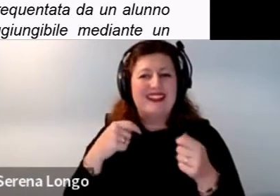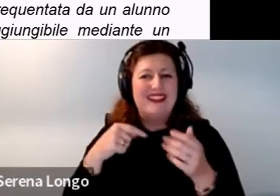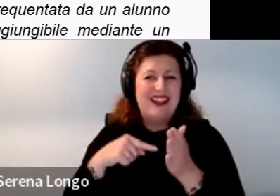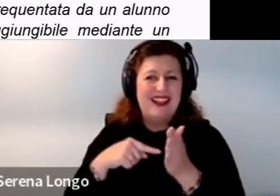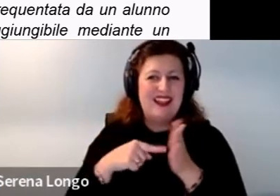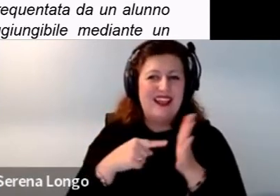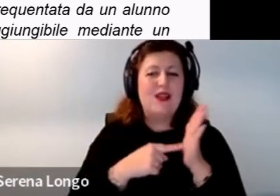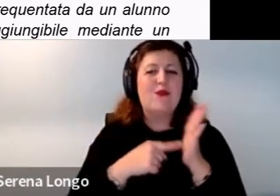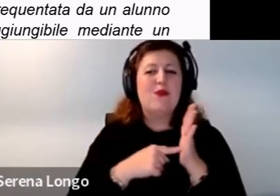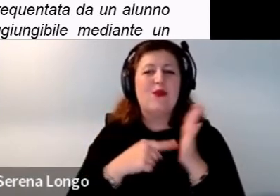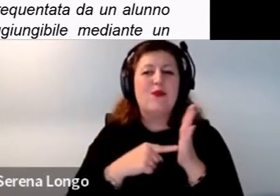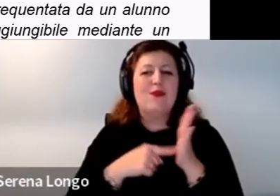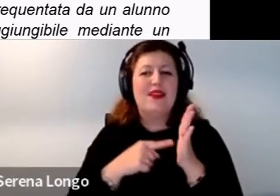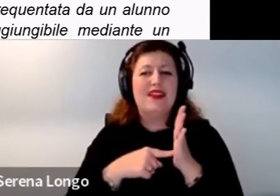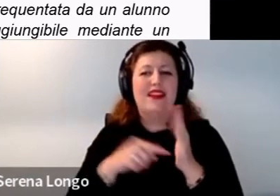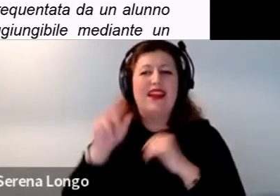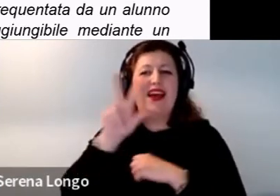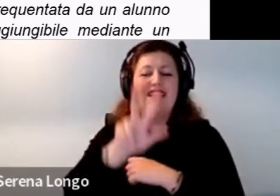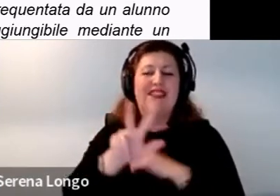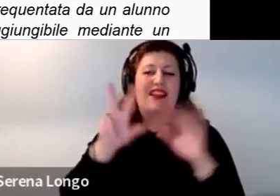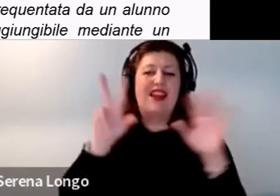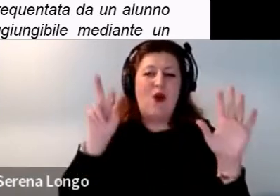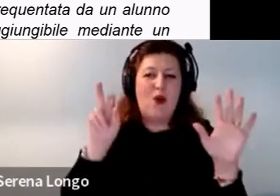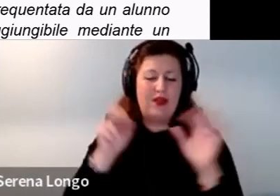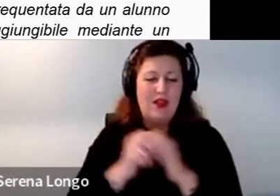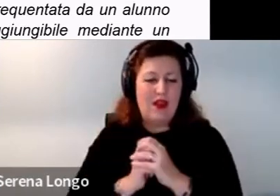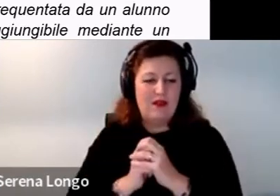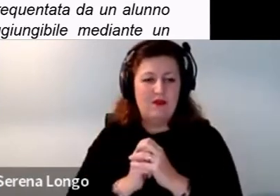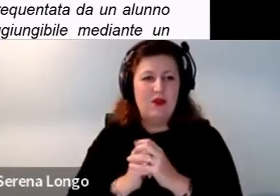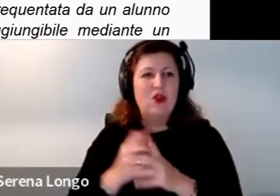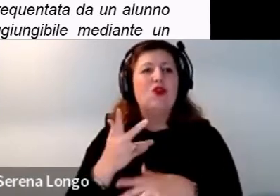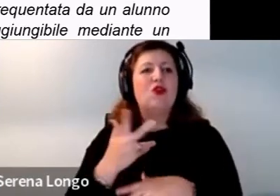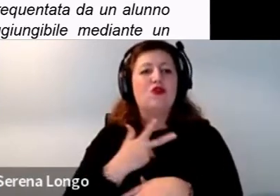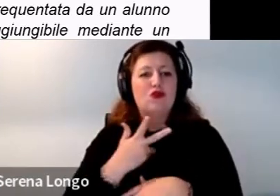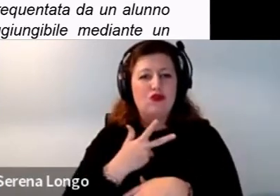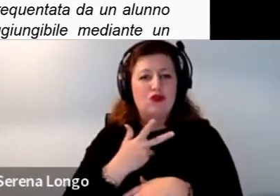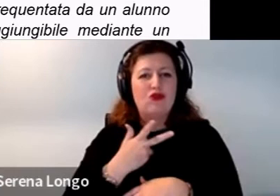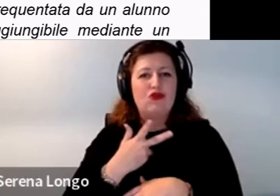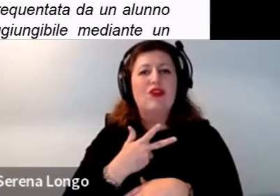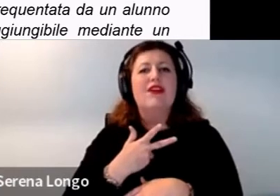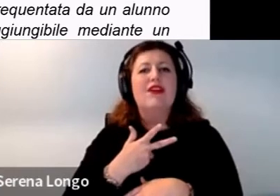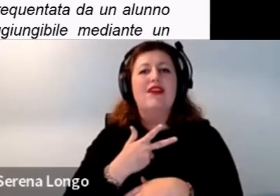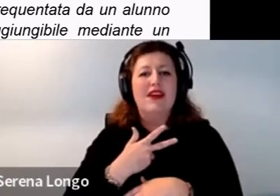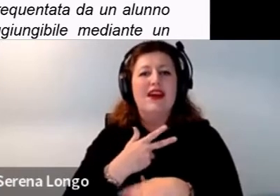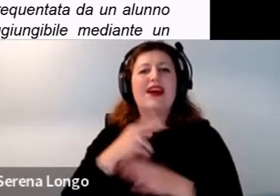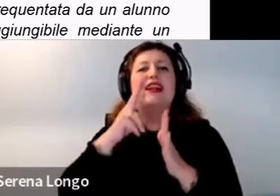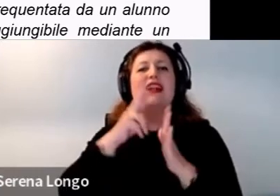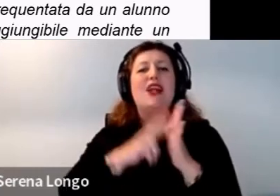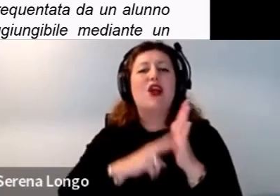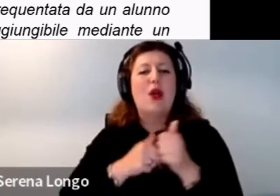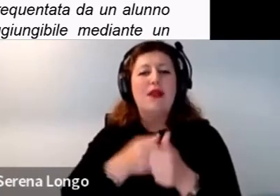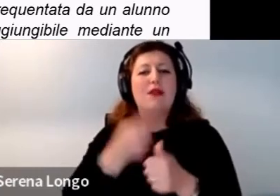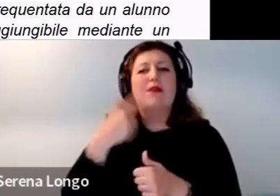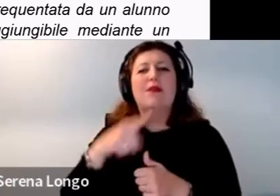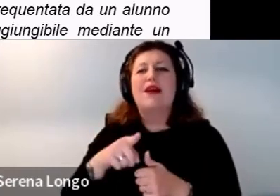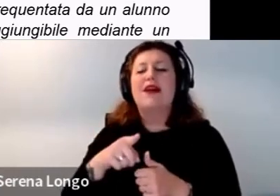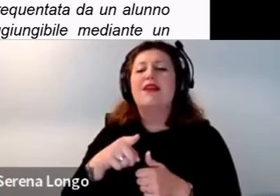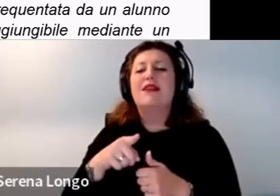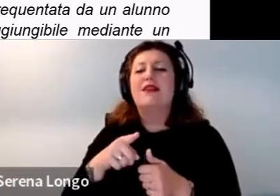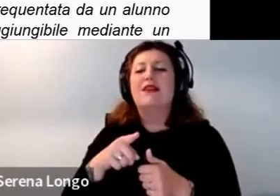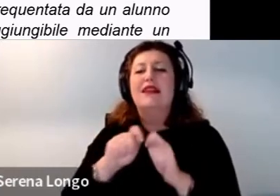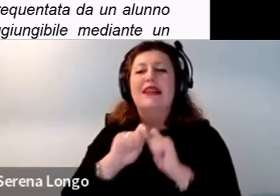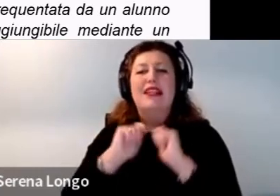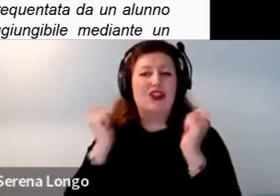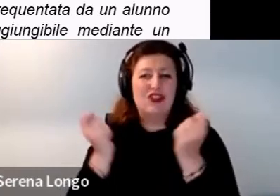380, tratta del testo unico delle disposizioni legislative e regolamentari in materia edilizia, quindi nel